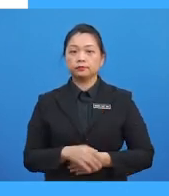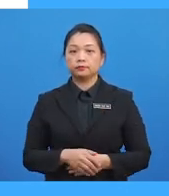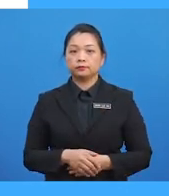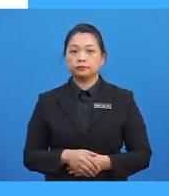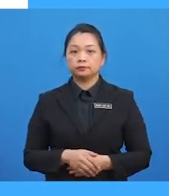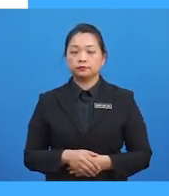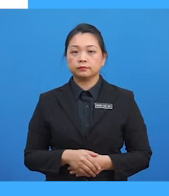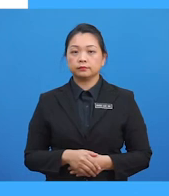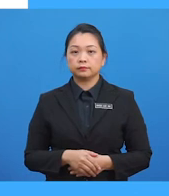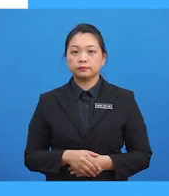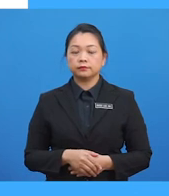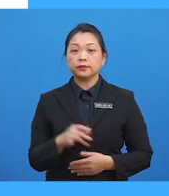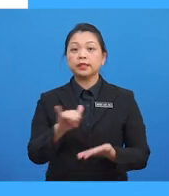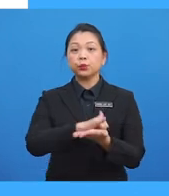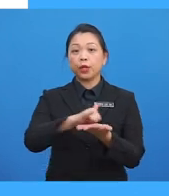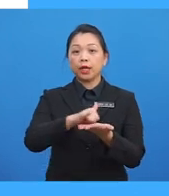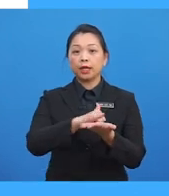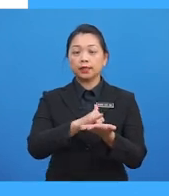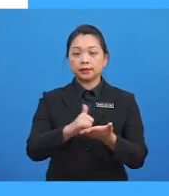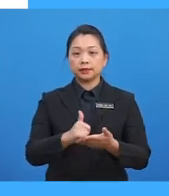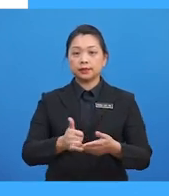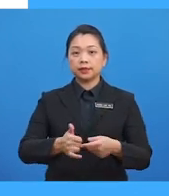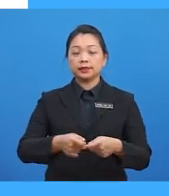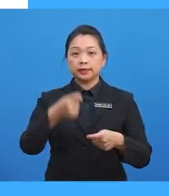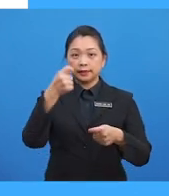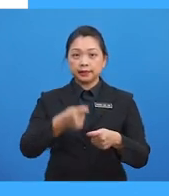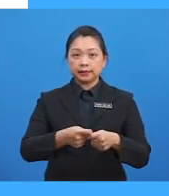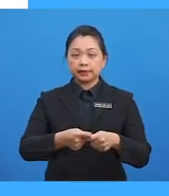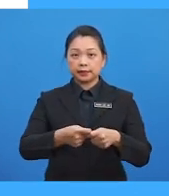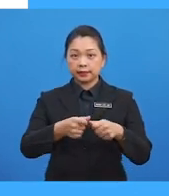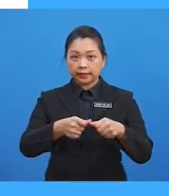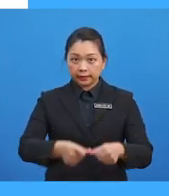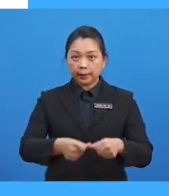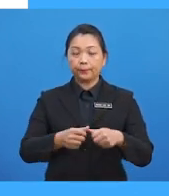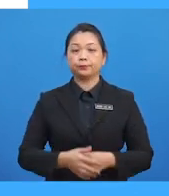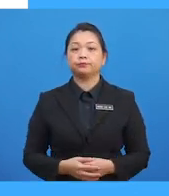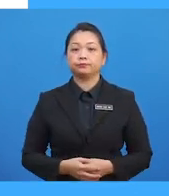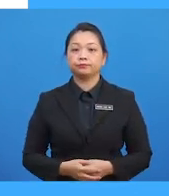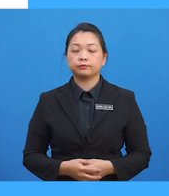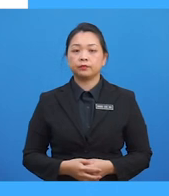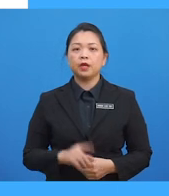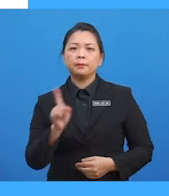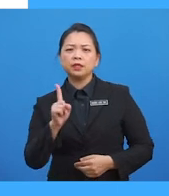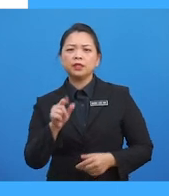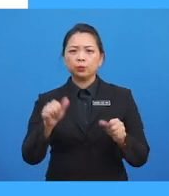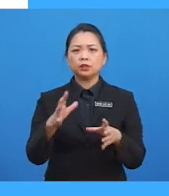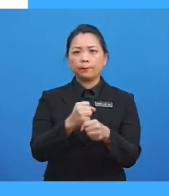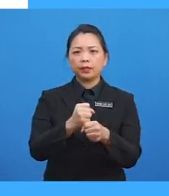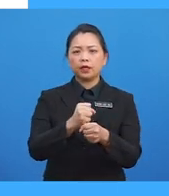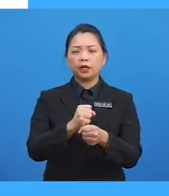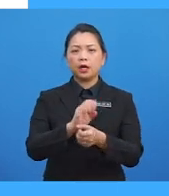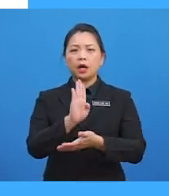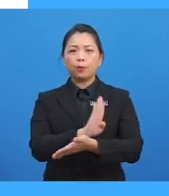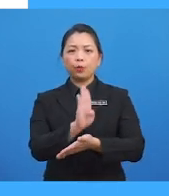utiliti beserta yuran yang ditetapkan. Mesti murid-murid tertanya-tanya di mana kita boleh dapatkan borang 1, borang